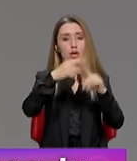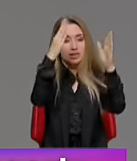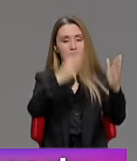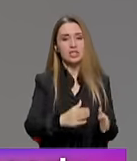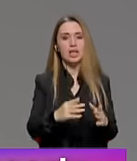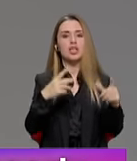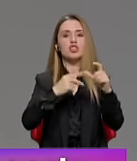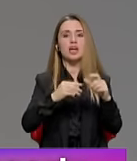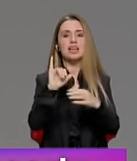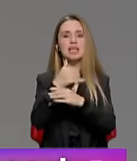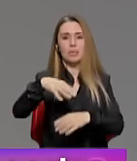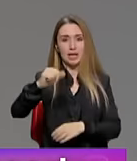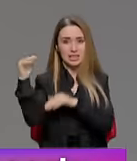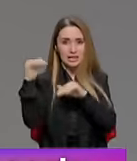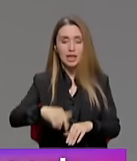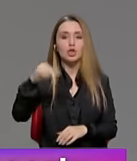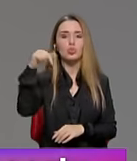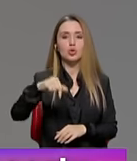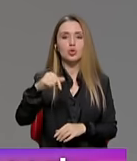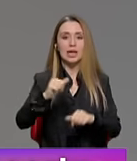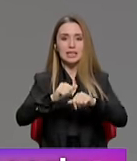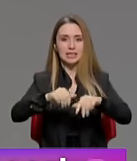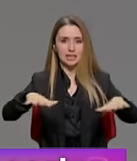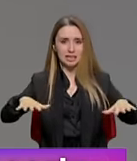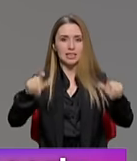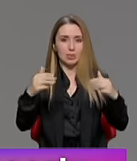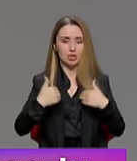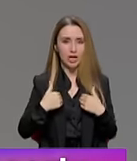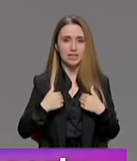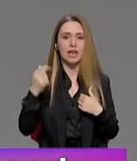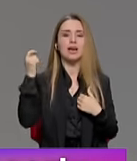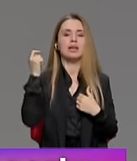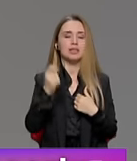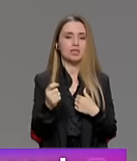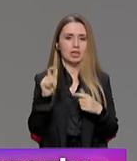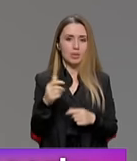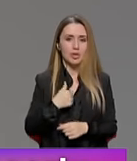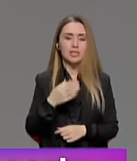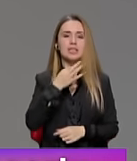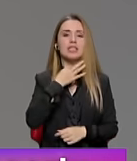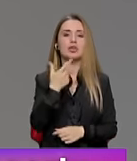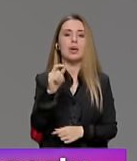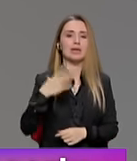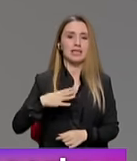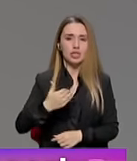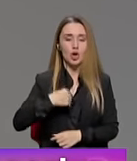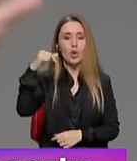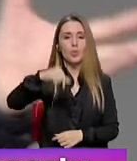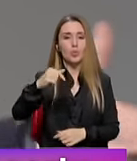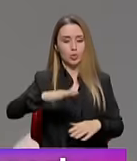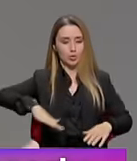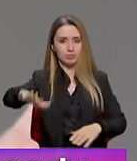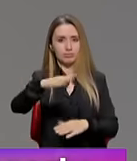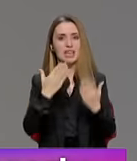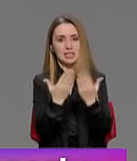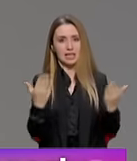Çağdaş sanatlar merkezindeyiz e burada yayınımızı yapacağız gerçekleştireceğiz teşekkür de etmek isterim burayı bu alanı